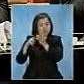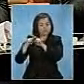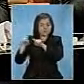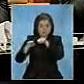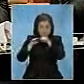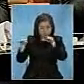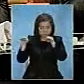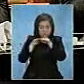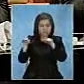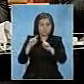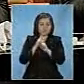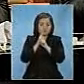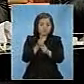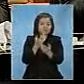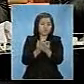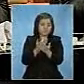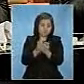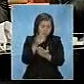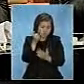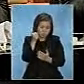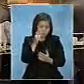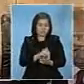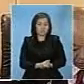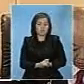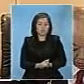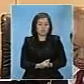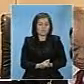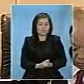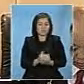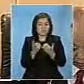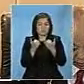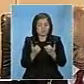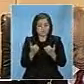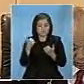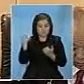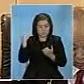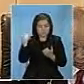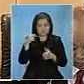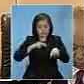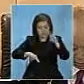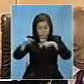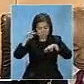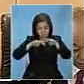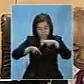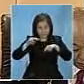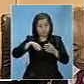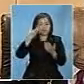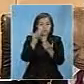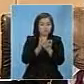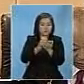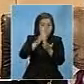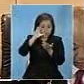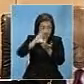ได้การดำเนินการในส่วนนี้นะครับเราได้ดูแลให้กองทุนน้ำมันเชื้อเ